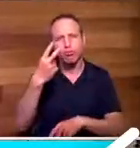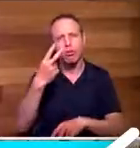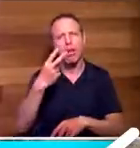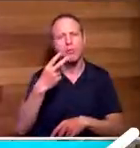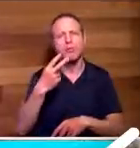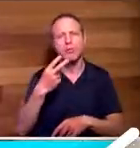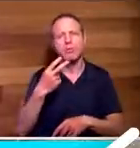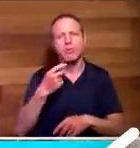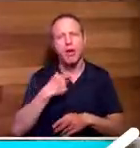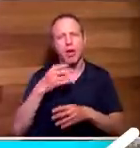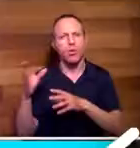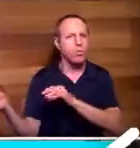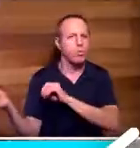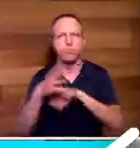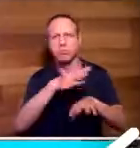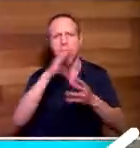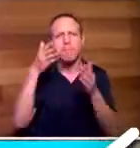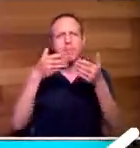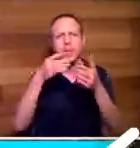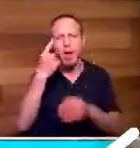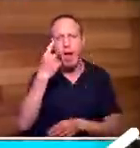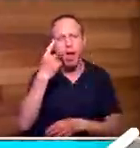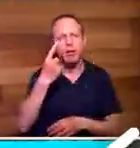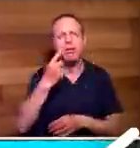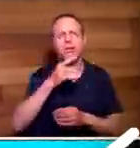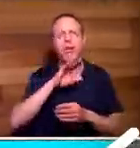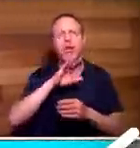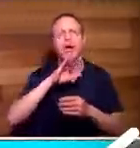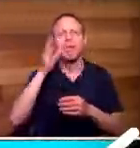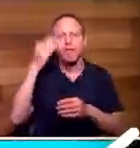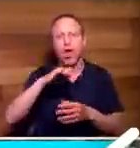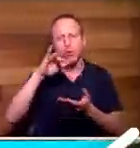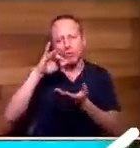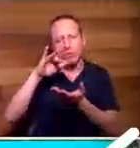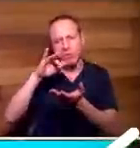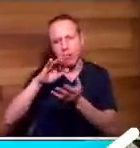הופתענו שיוצאנו את זה מפינה אחת ועוד כמה זליגות לכל מיני כיוונים.